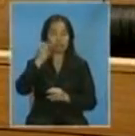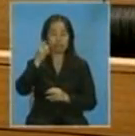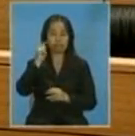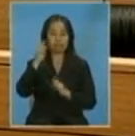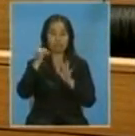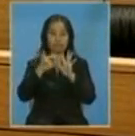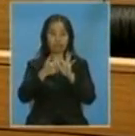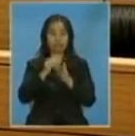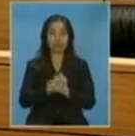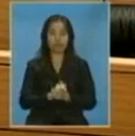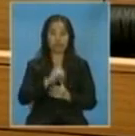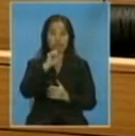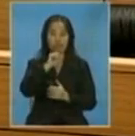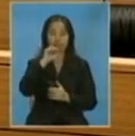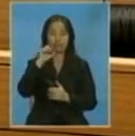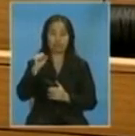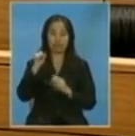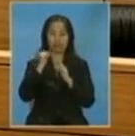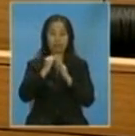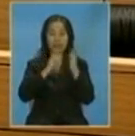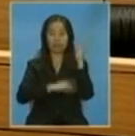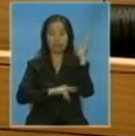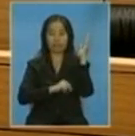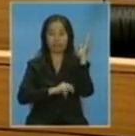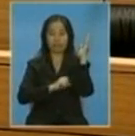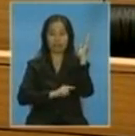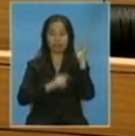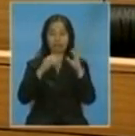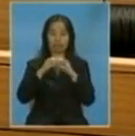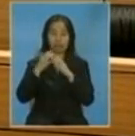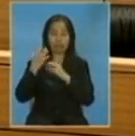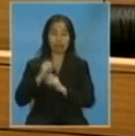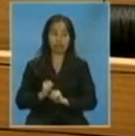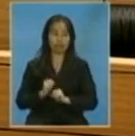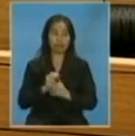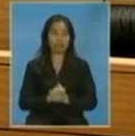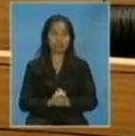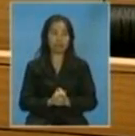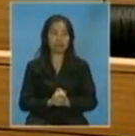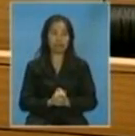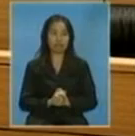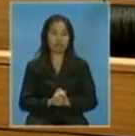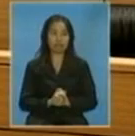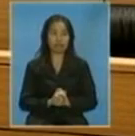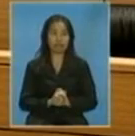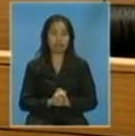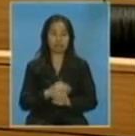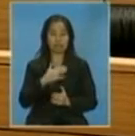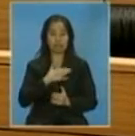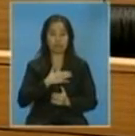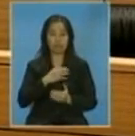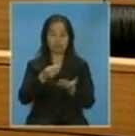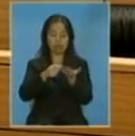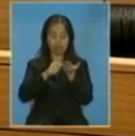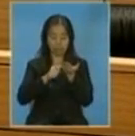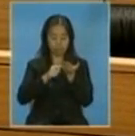มาชิกสภาผู้แทนราษฎรจังหวัดนครศรีธรรมราชพรรคประชาธิปัตย์กับผมรับร่างฉบับนี้มาแ